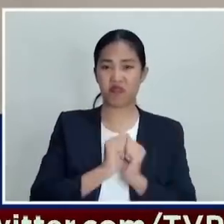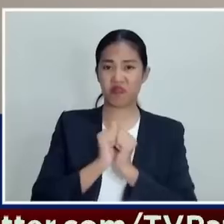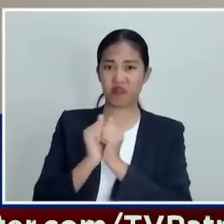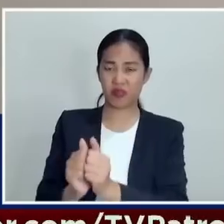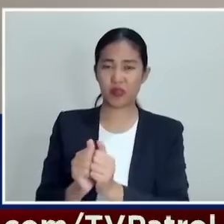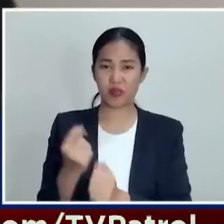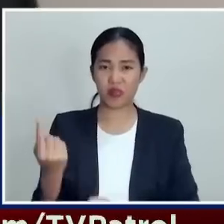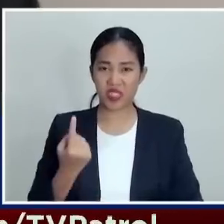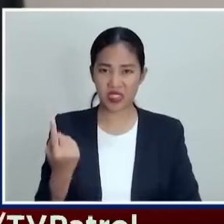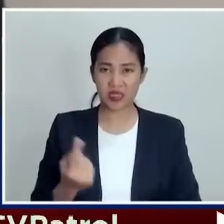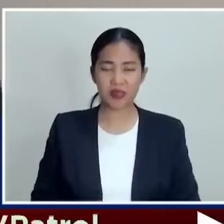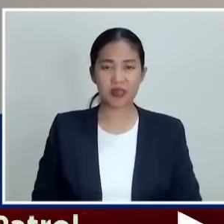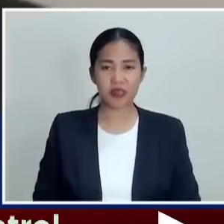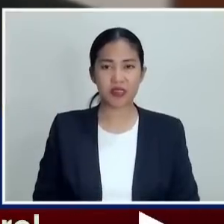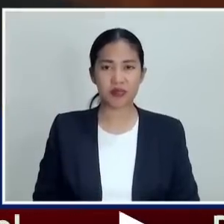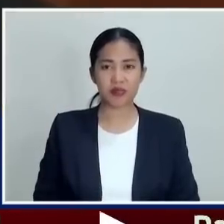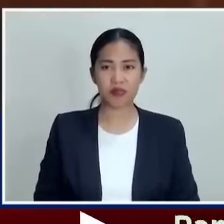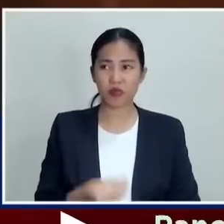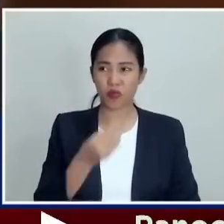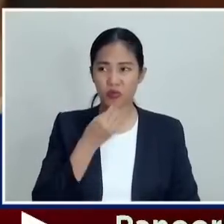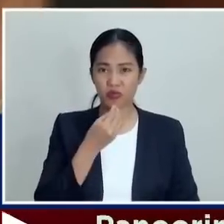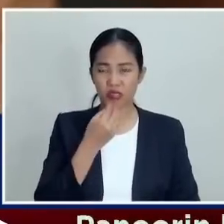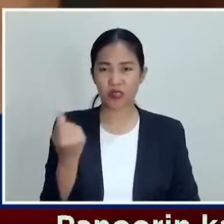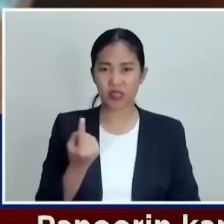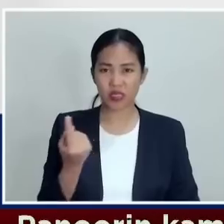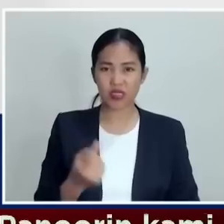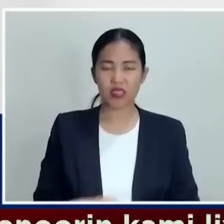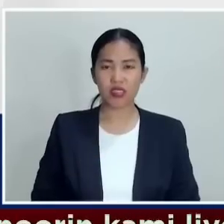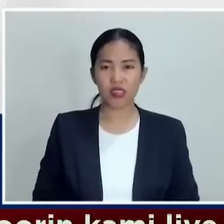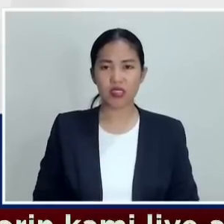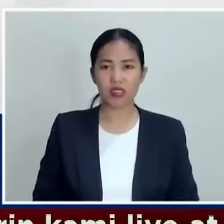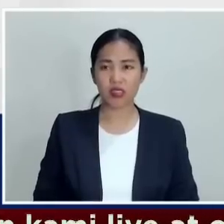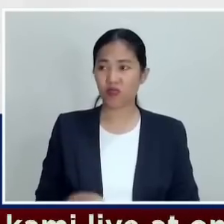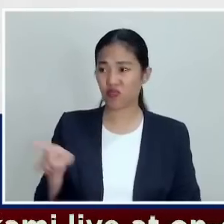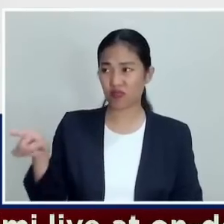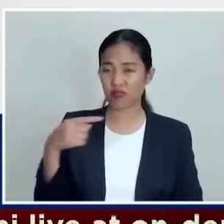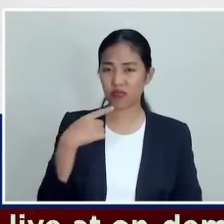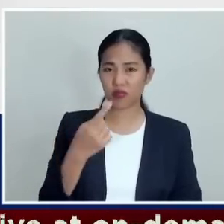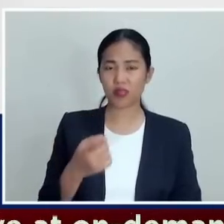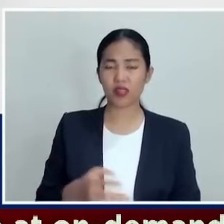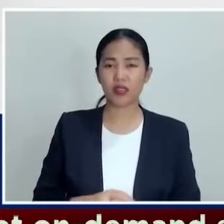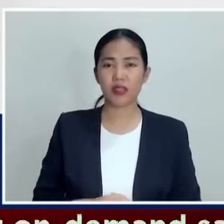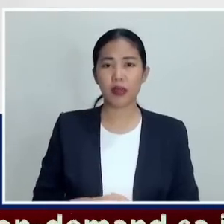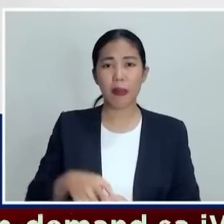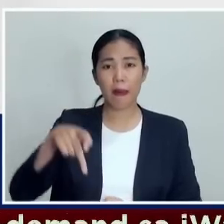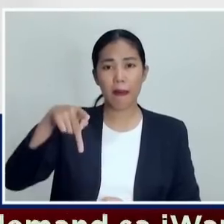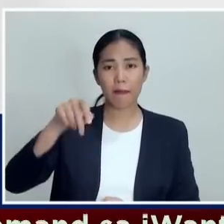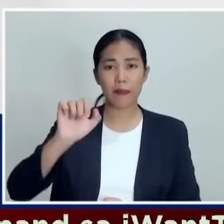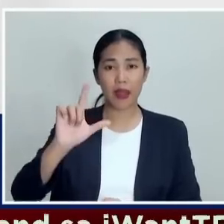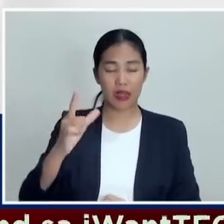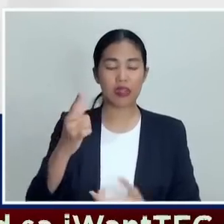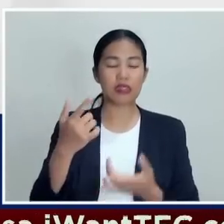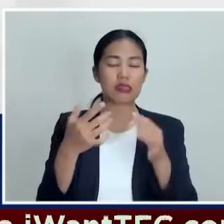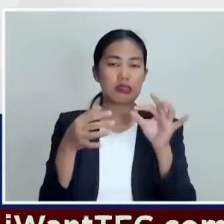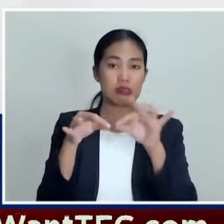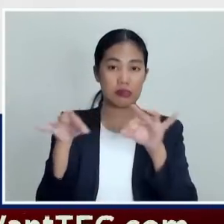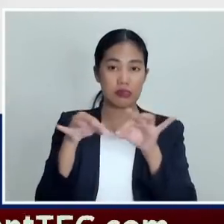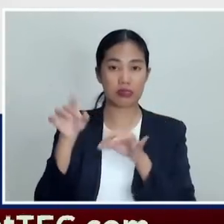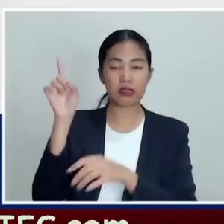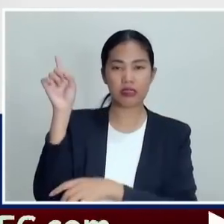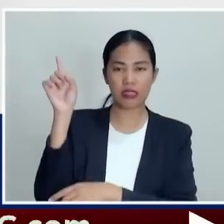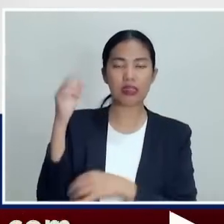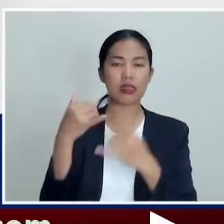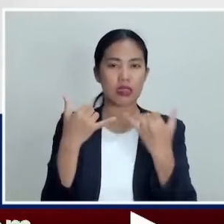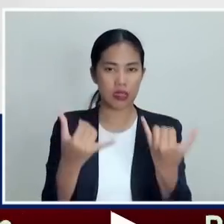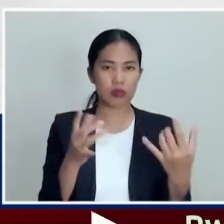Sebastian. Kumain. Sinasabi naman niya eh. Sa pahayag ng Philippine Airlines, kasalukuyan silang nakikipag-ugnayan